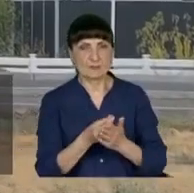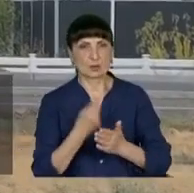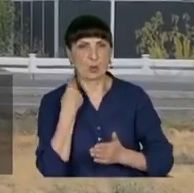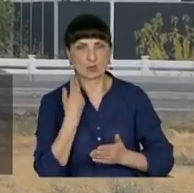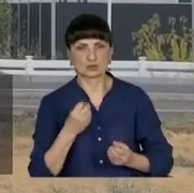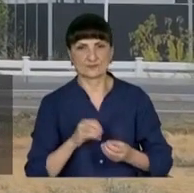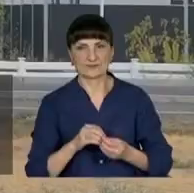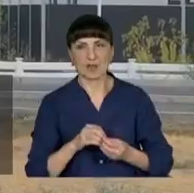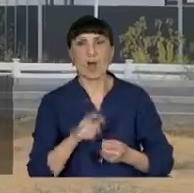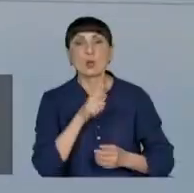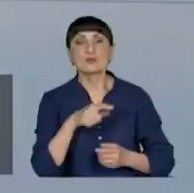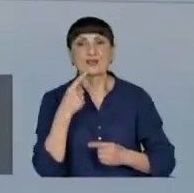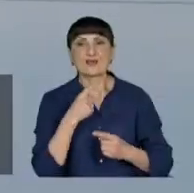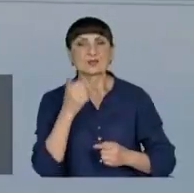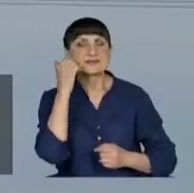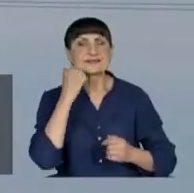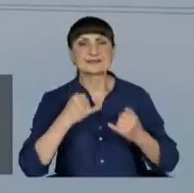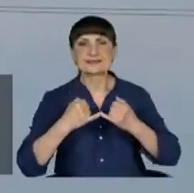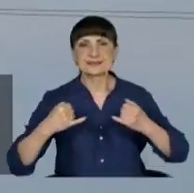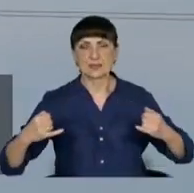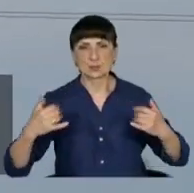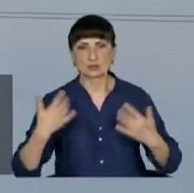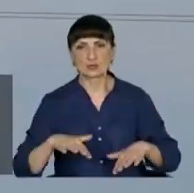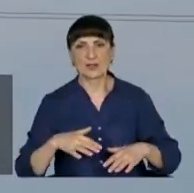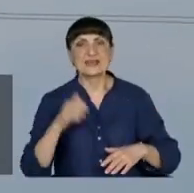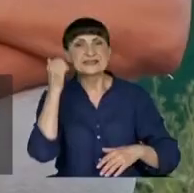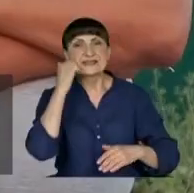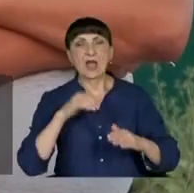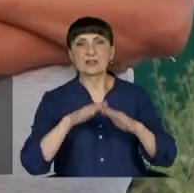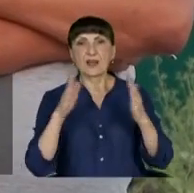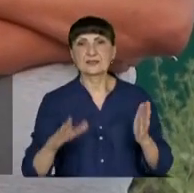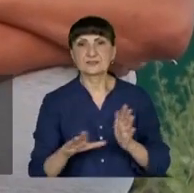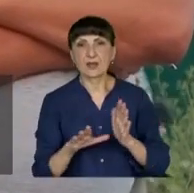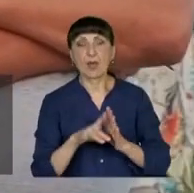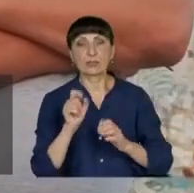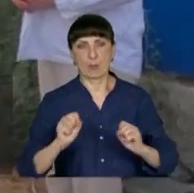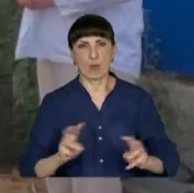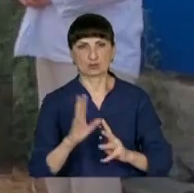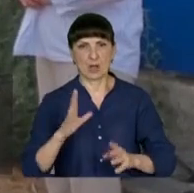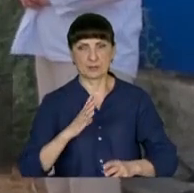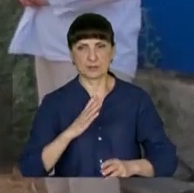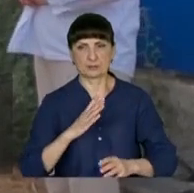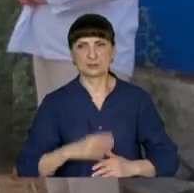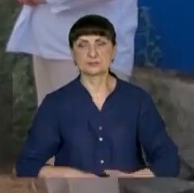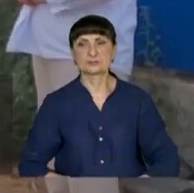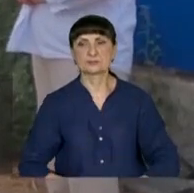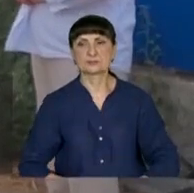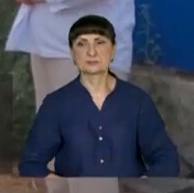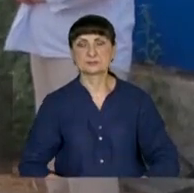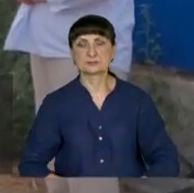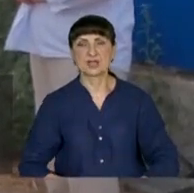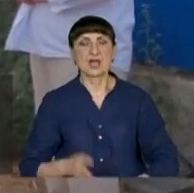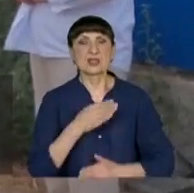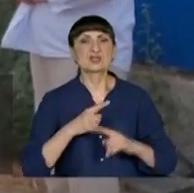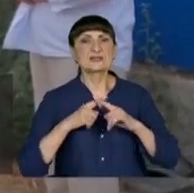по словам сельчан Вся проблема в изношенных сетях несколько раз в старых трансформаторах даже случались пожары